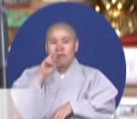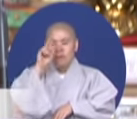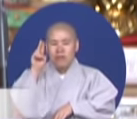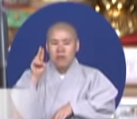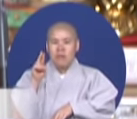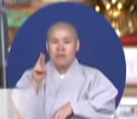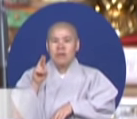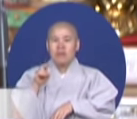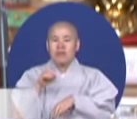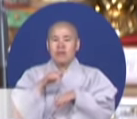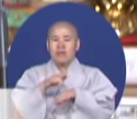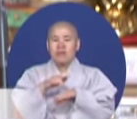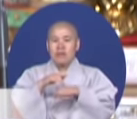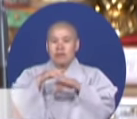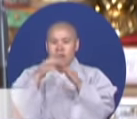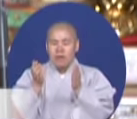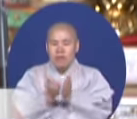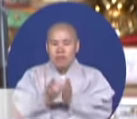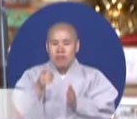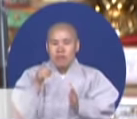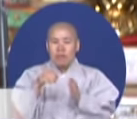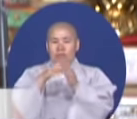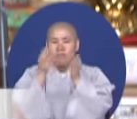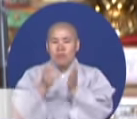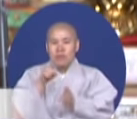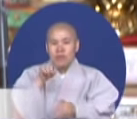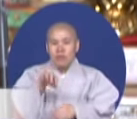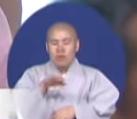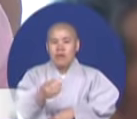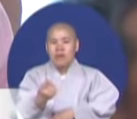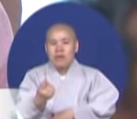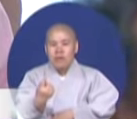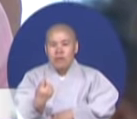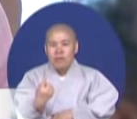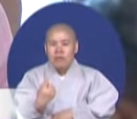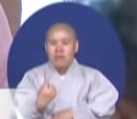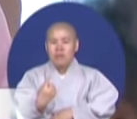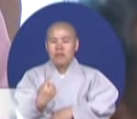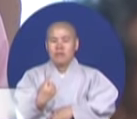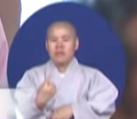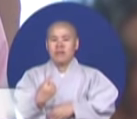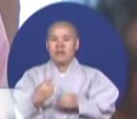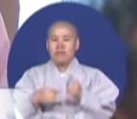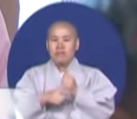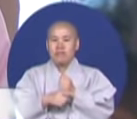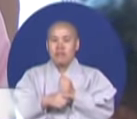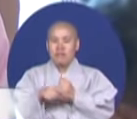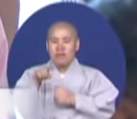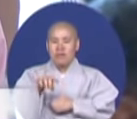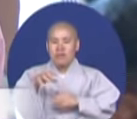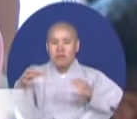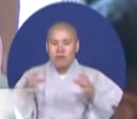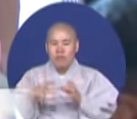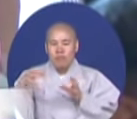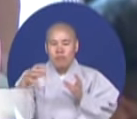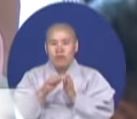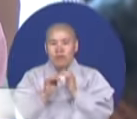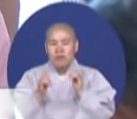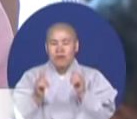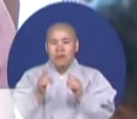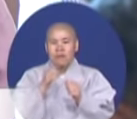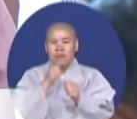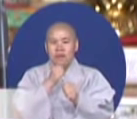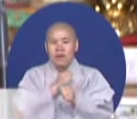삼보와 호법신장이 모두 이곳에 강림하십니다. 그러면 이제 거기에 모인 사람들은 뭘 할